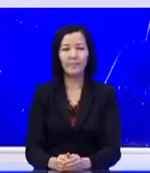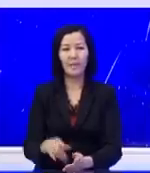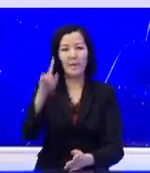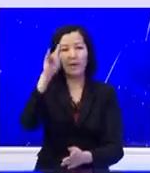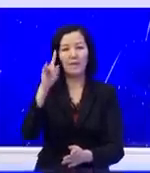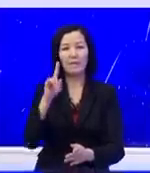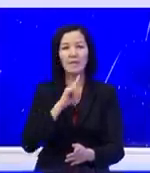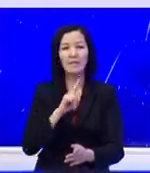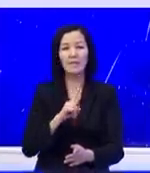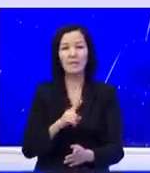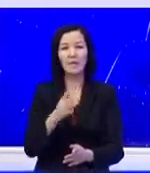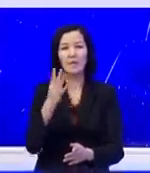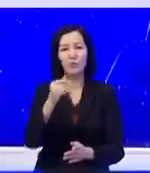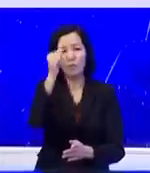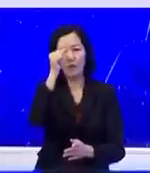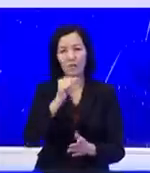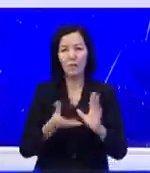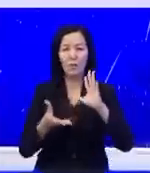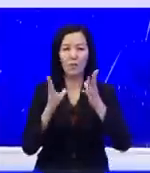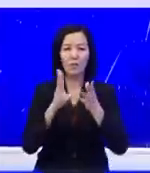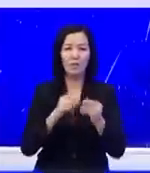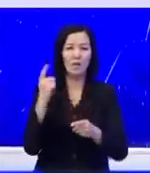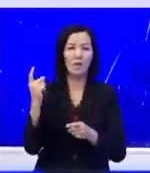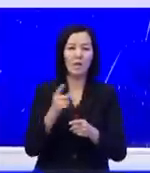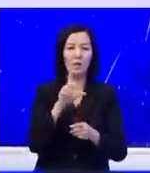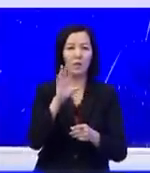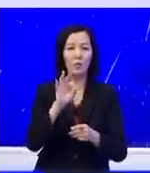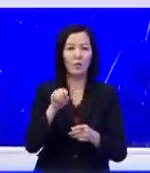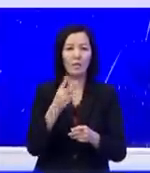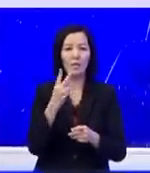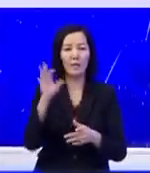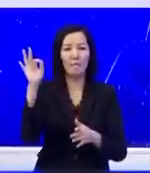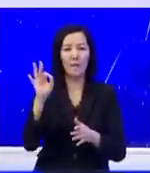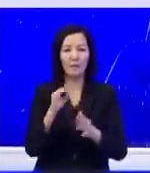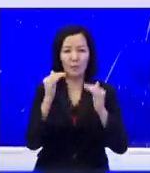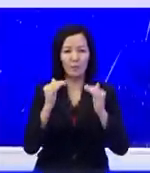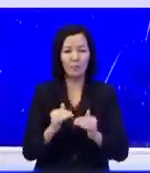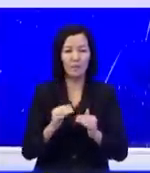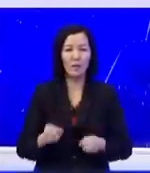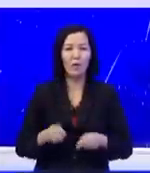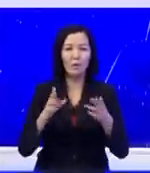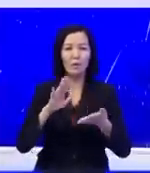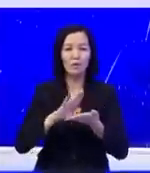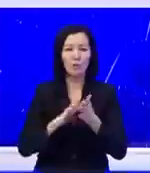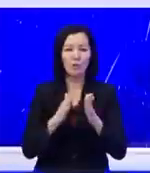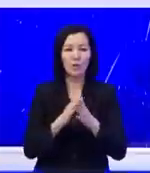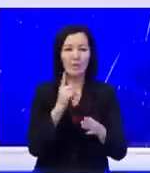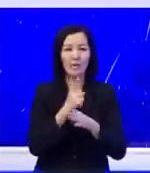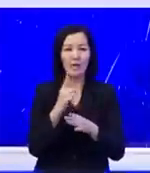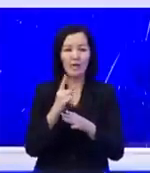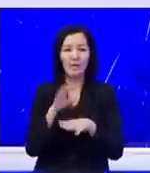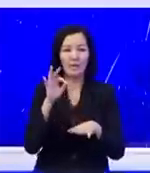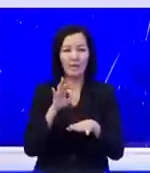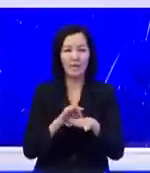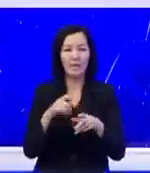Елімізде соңғы 4 айдың қорытындысы бойынша экономика 0,2%-ға төмендеген. Төтенше жағдай мен карантин салдары сауда